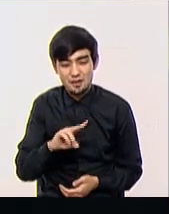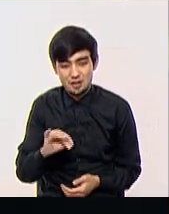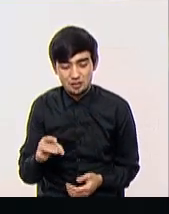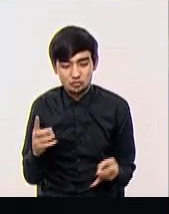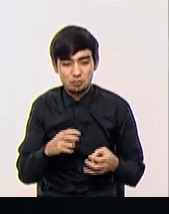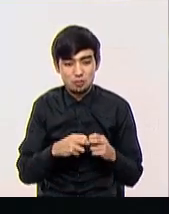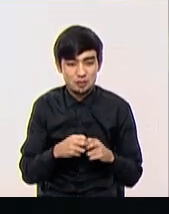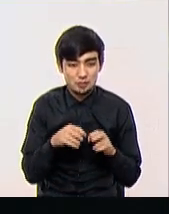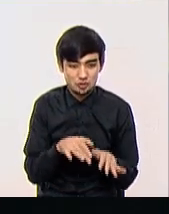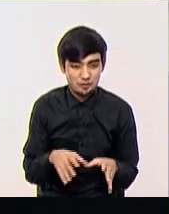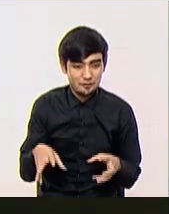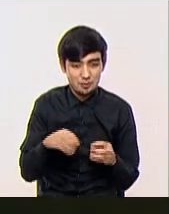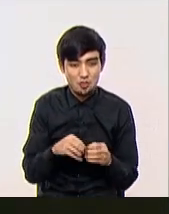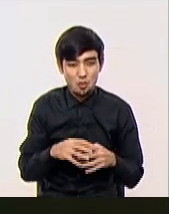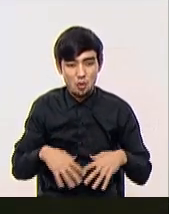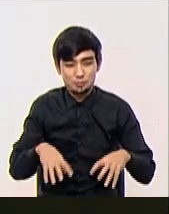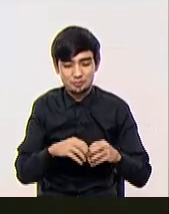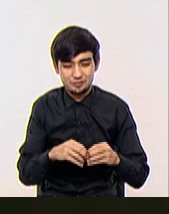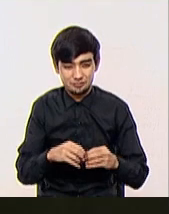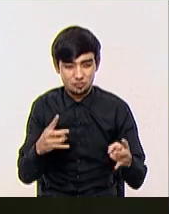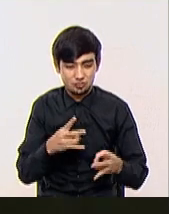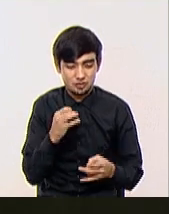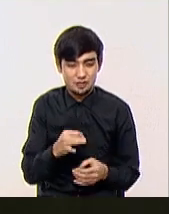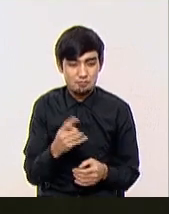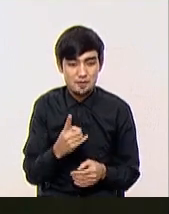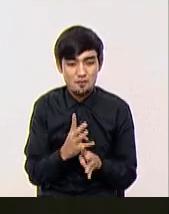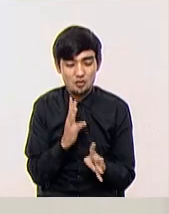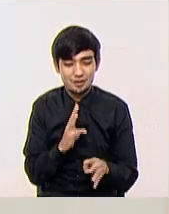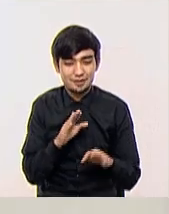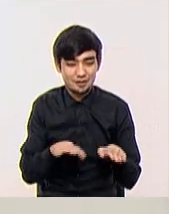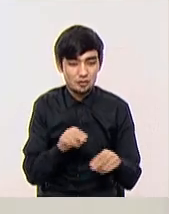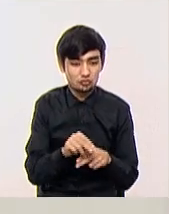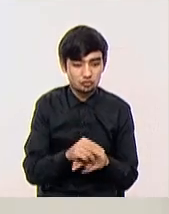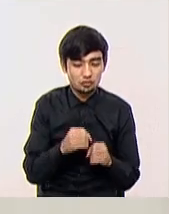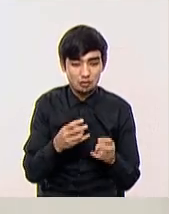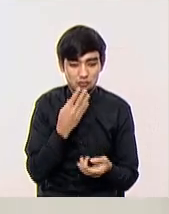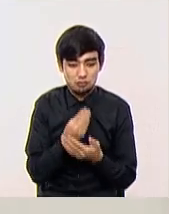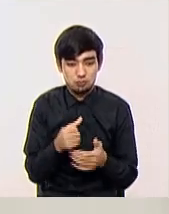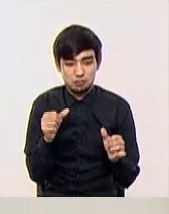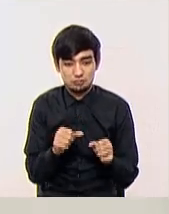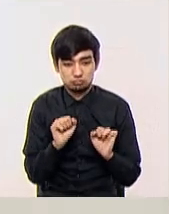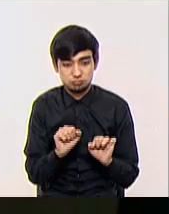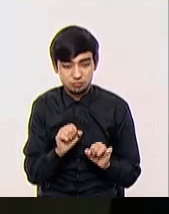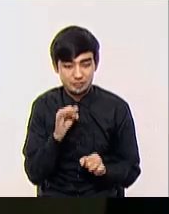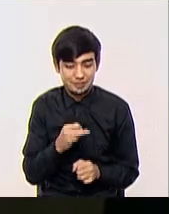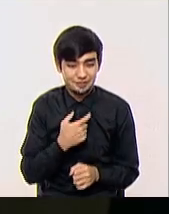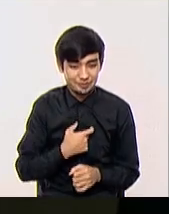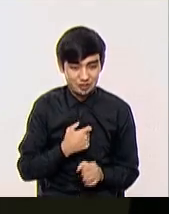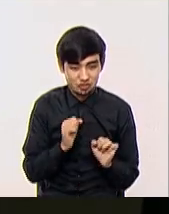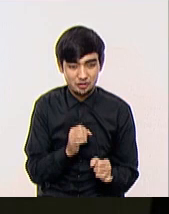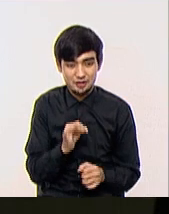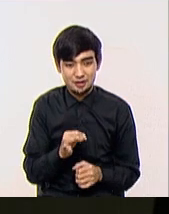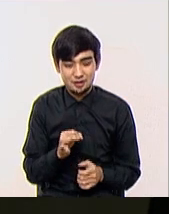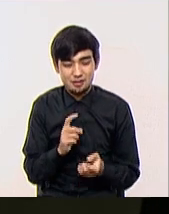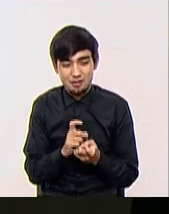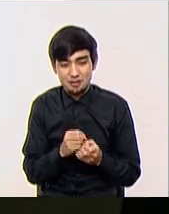проблему необходимо всем обществом. И в первую очередь обучать детей тому, как нужно отстаивать свои права и решать конфликты. Мы поднимаем